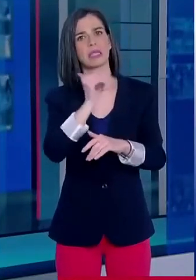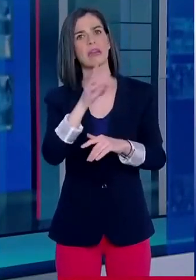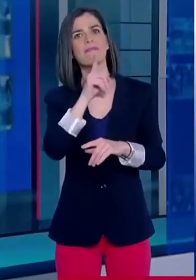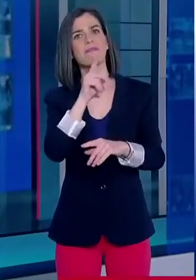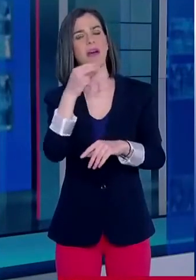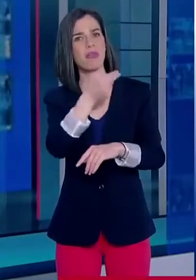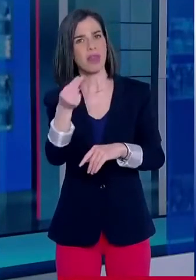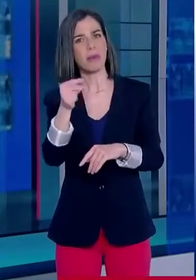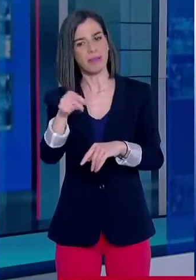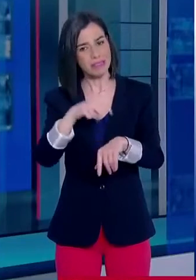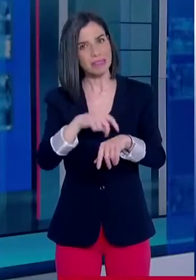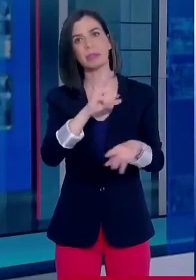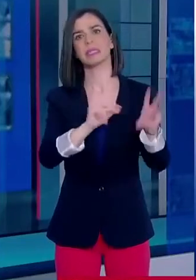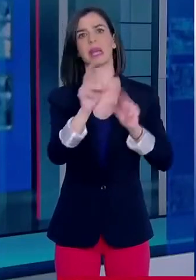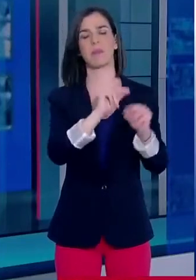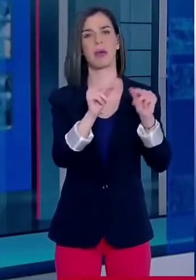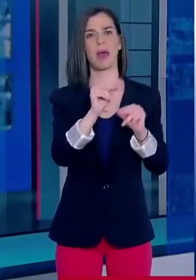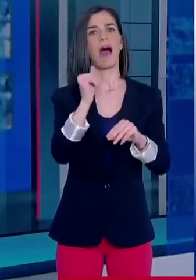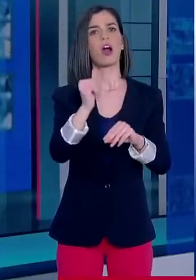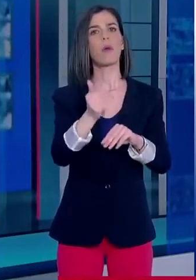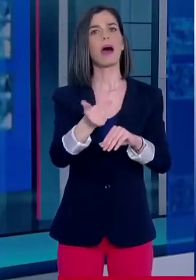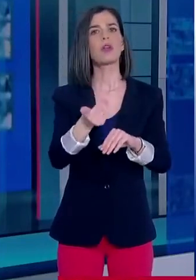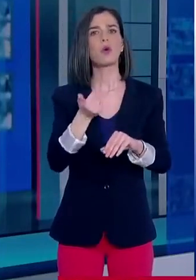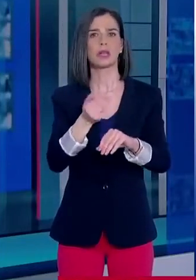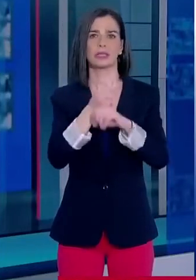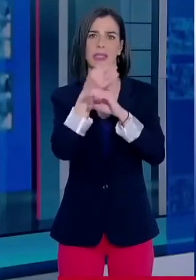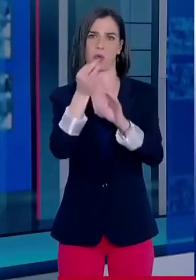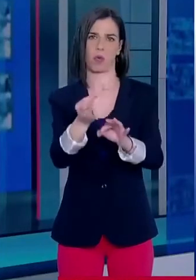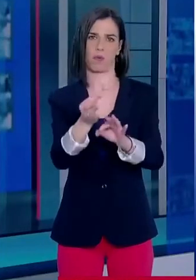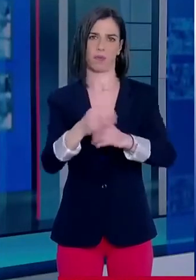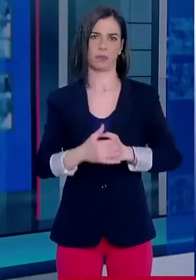που είναι υποσυζήτηση και νομίζω ακόμα είναι νωρίς να αναφερθούμε σε αυτό.